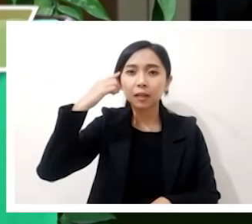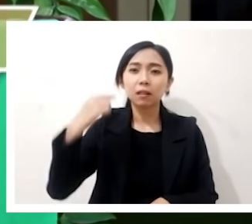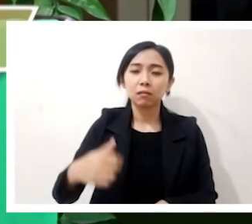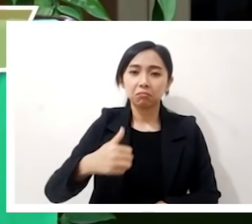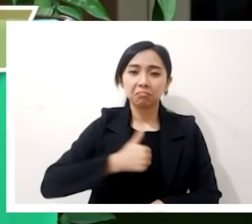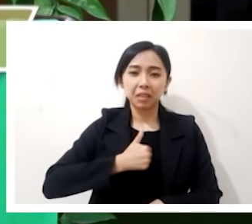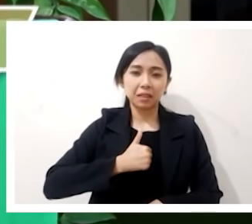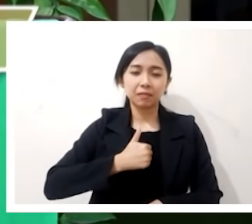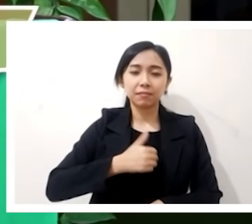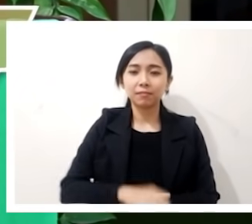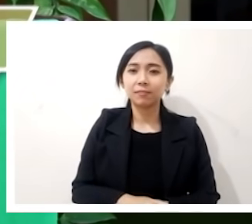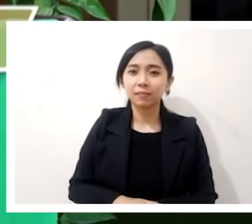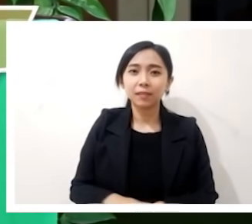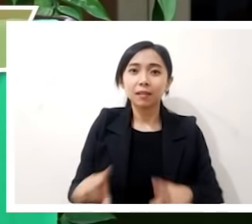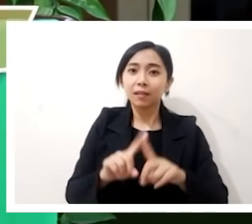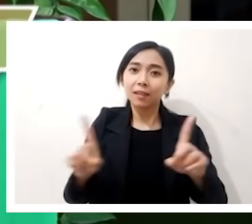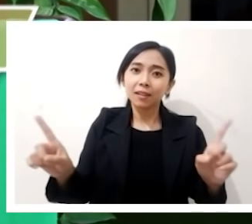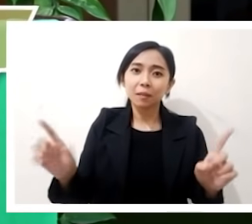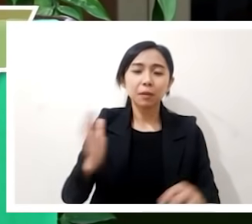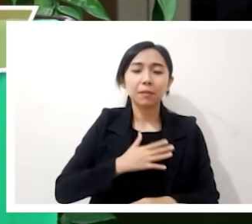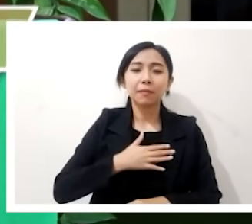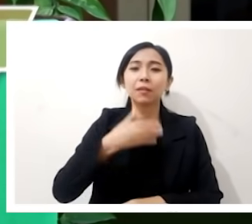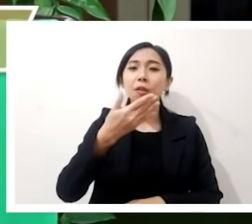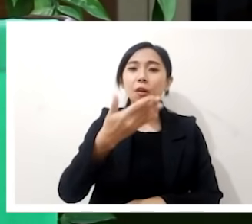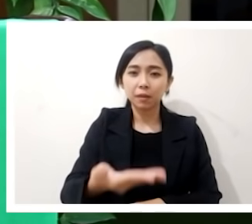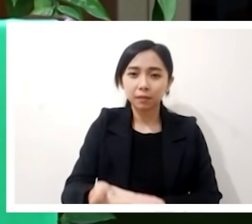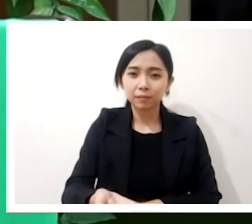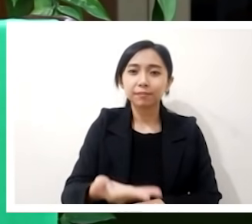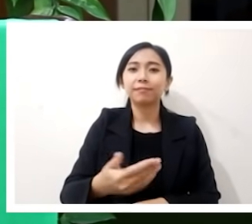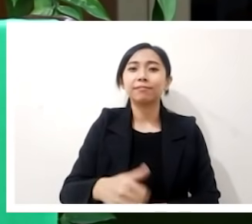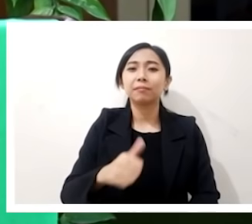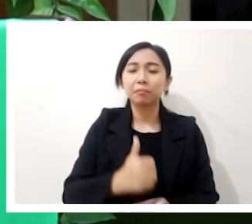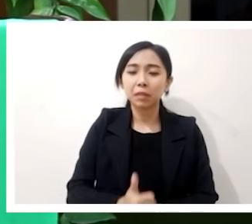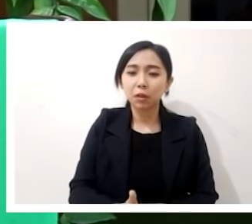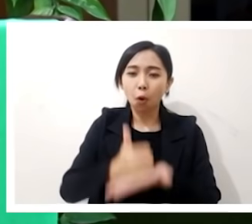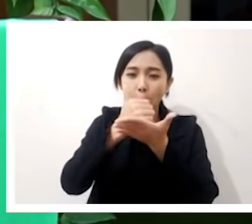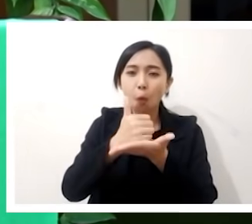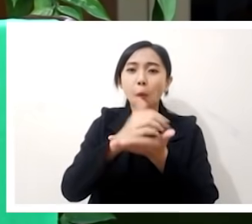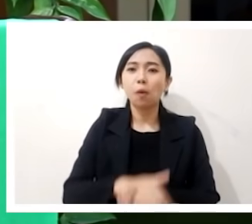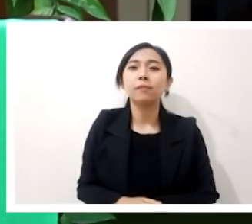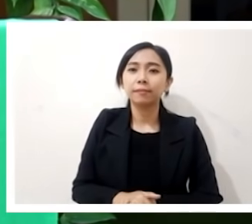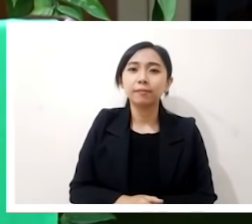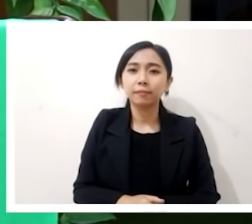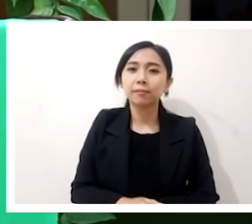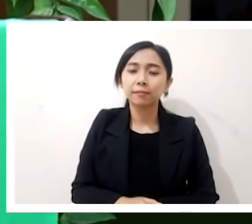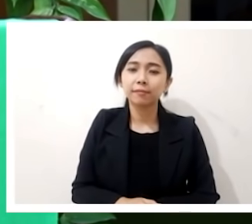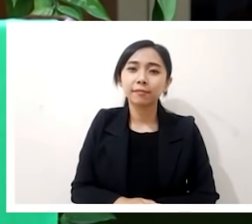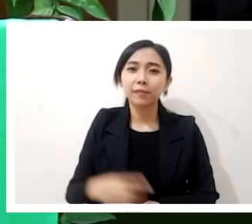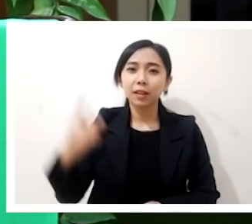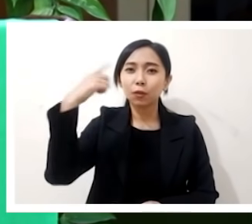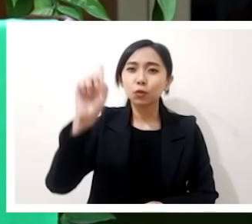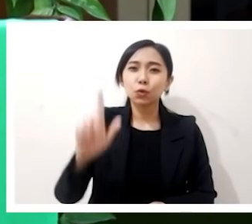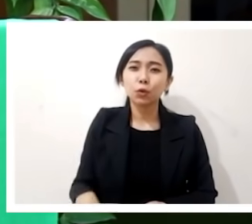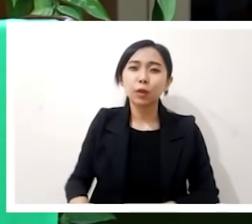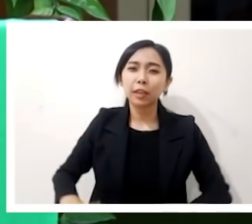sendiri, melainkan bersedia berkurban, bertolong-tolongan, menanggung beban hidup untuk kebaikan